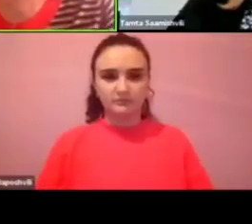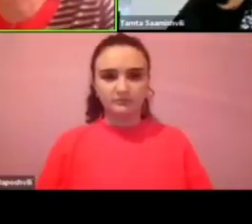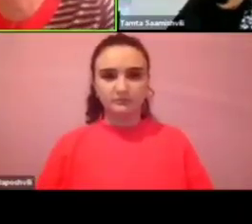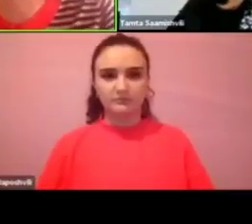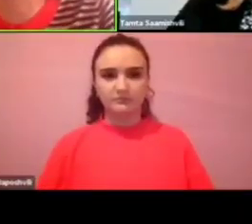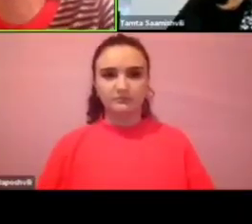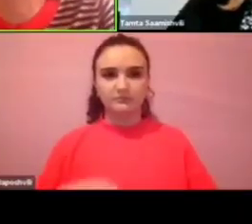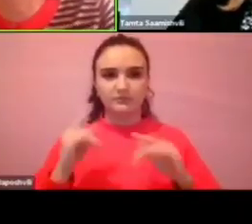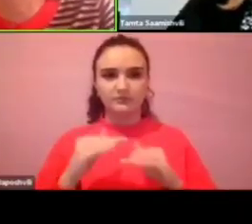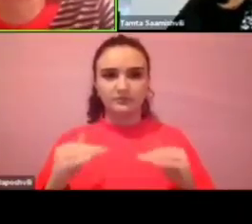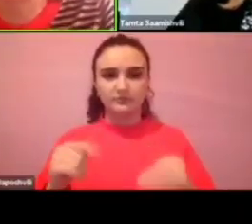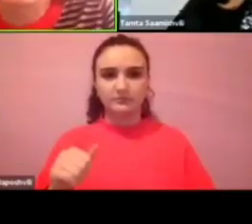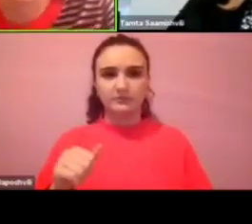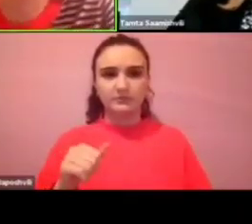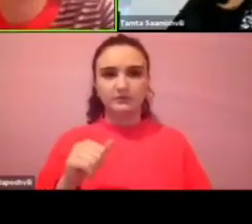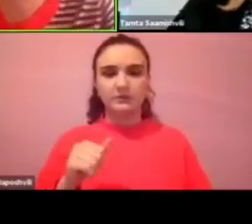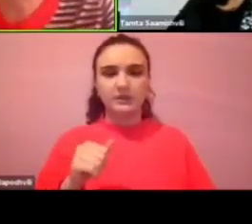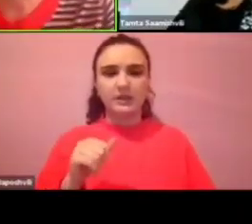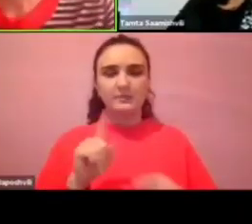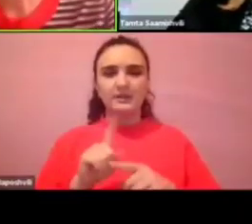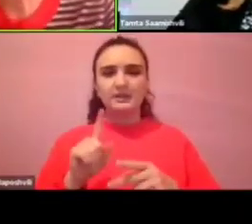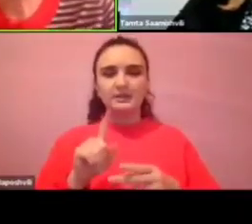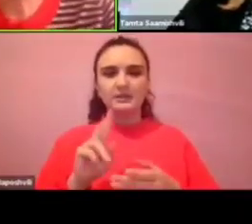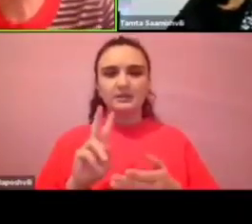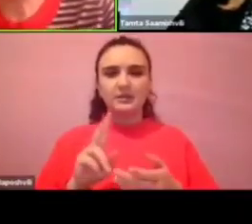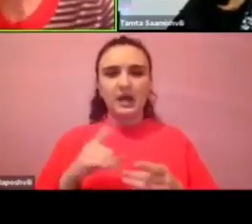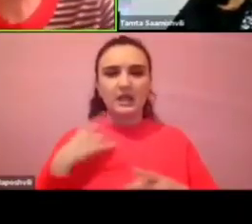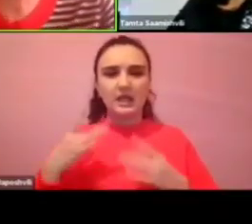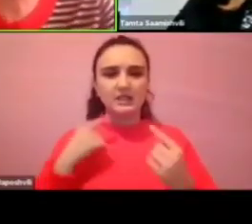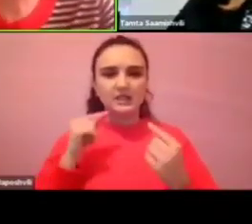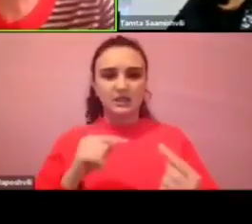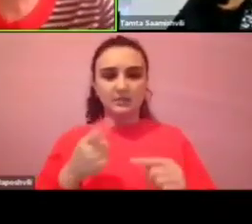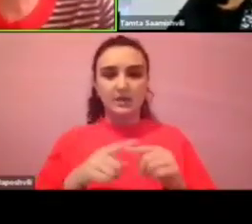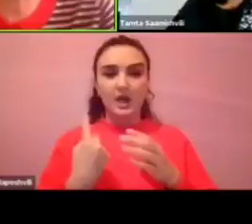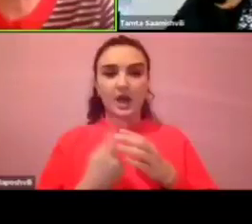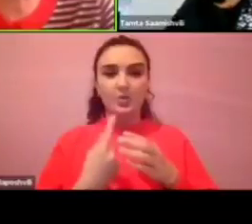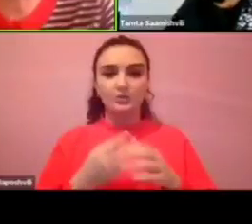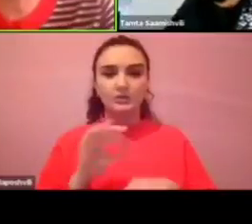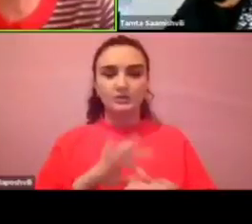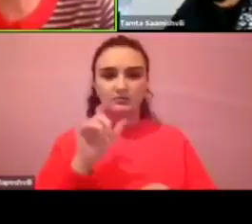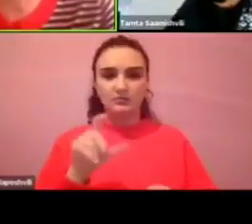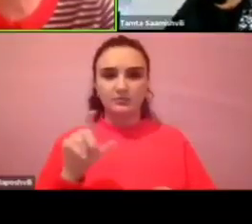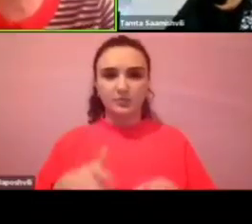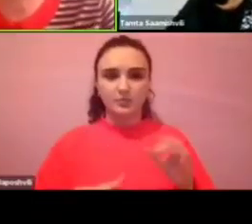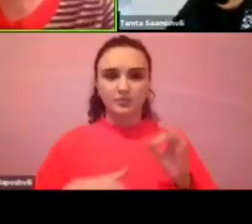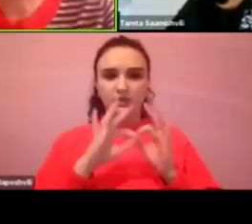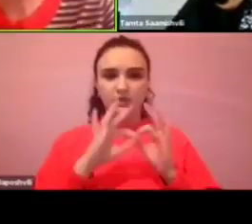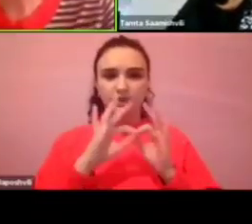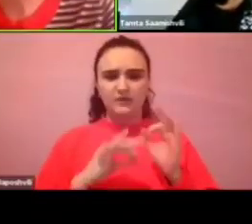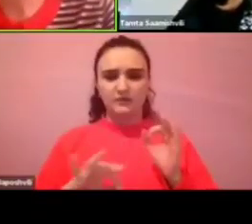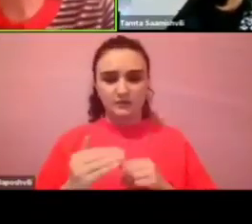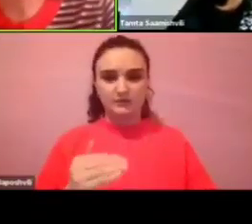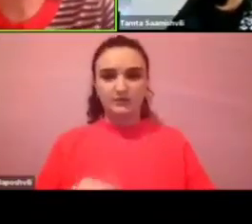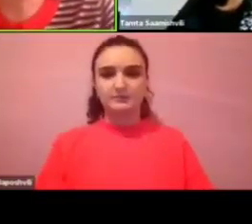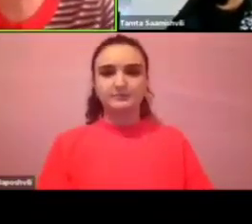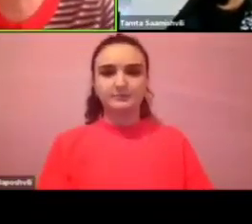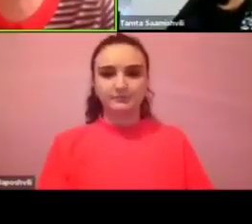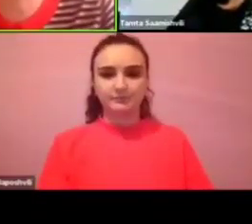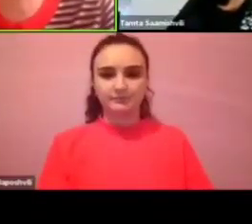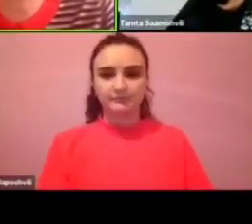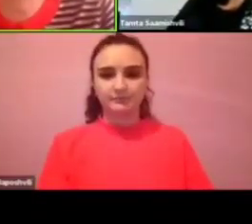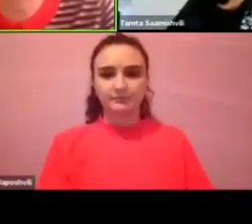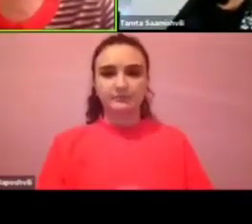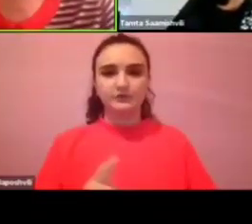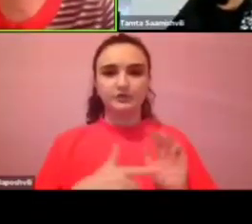გაღიზიანებულობა ბავშვების, ტანტრუმები, აგრესიები, ხო? ან თუნდაც ესე იგი აუტიზმის მქონე ბავშვებს კუჭნაწლავის სისტემის მხრივ 7-ჯერ უფრო